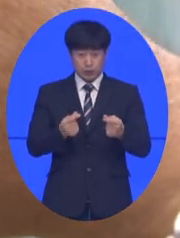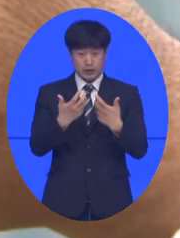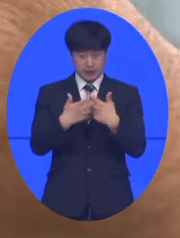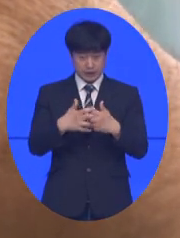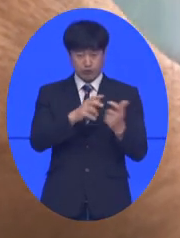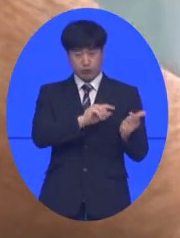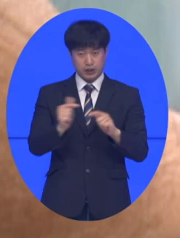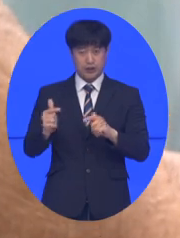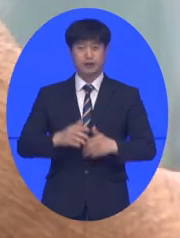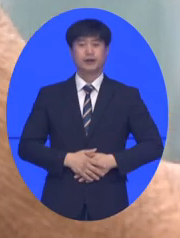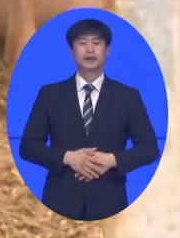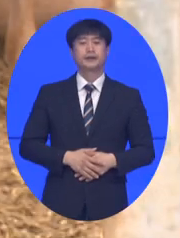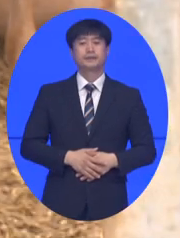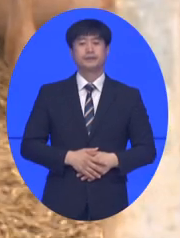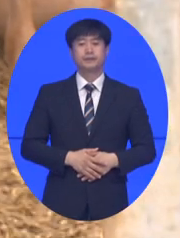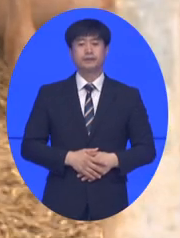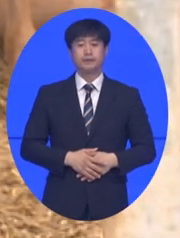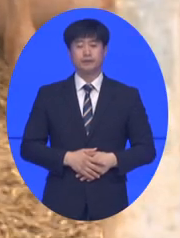장비 등입니다.